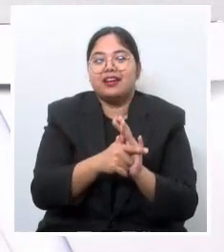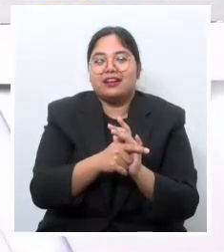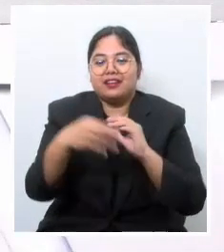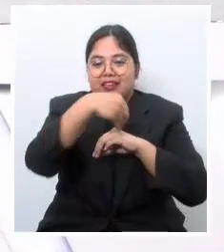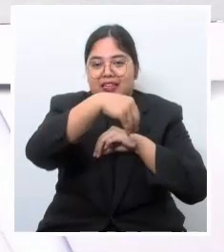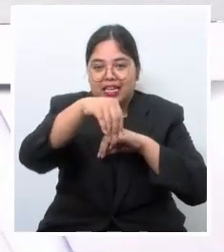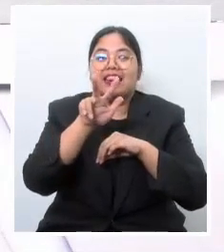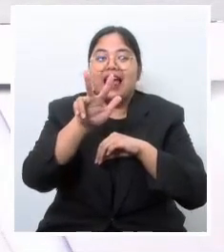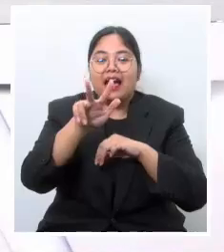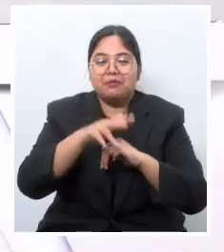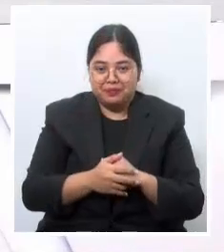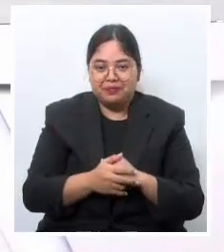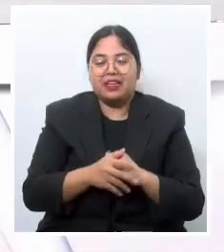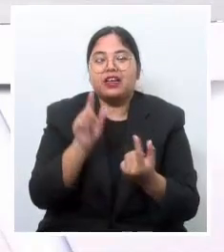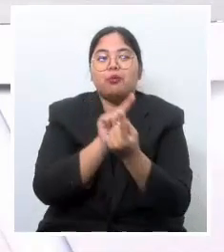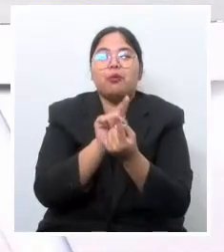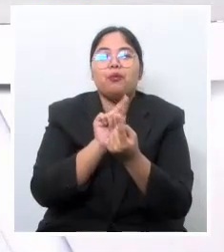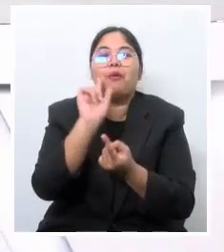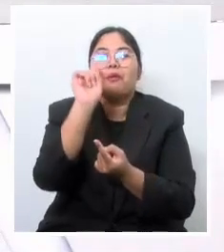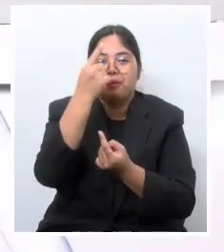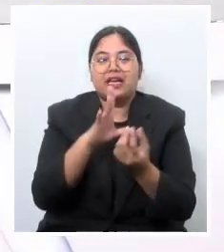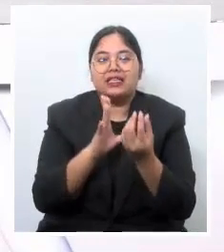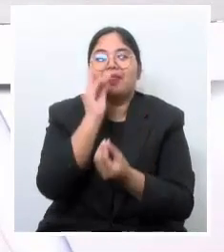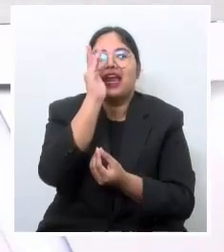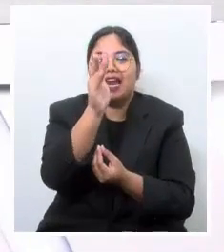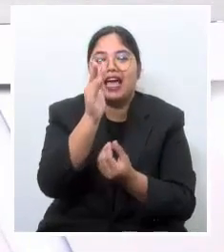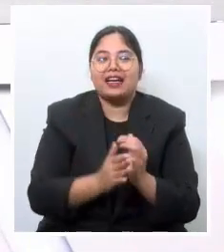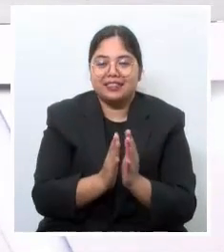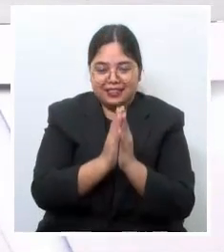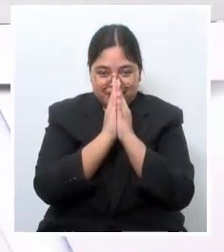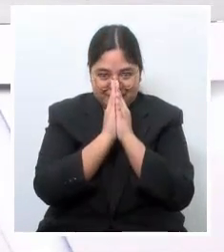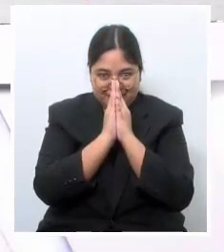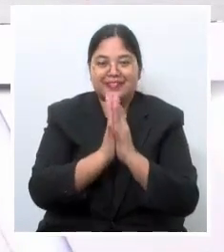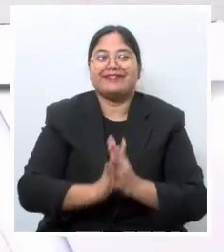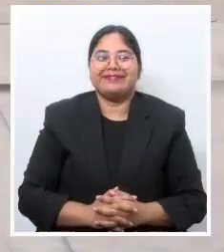สุพรรณบุรีเขต 3และกลับมาพบกันใหม่ในสัปดาห์หน้าสวัสดีค่ะ